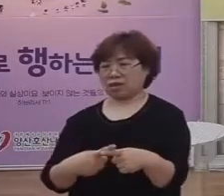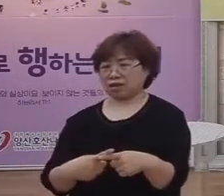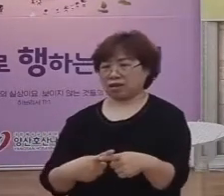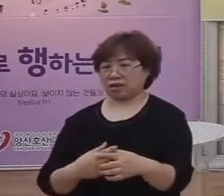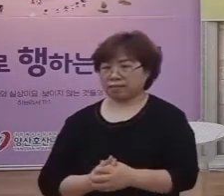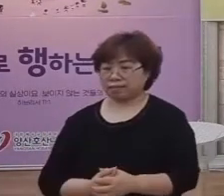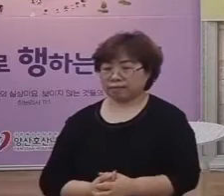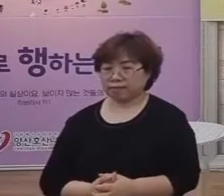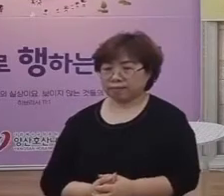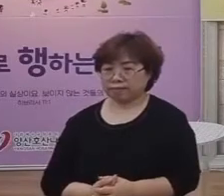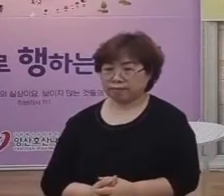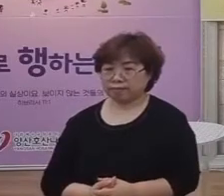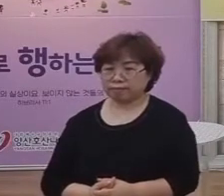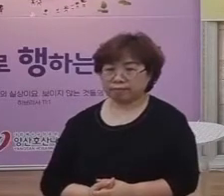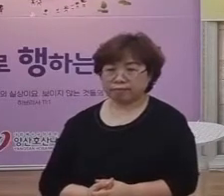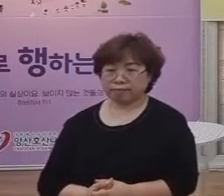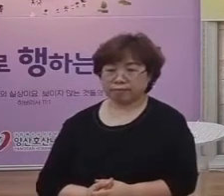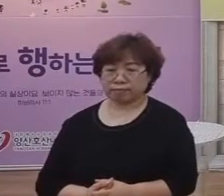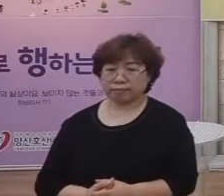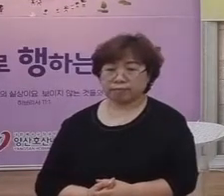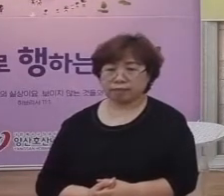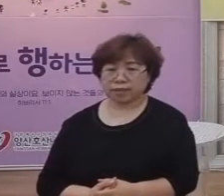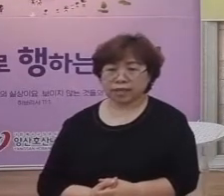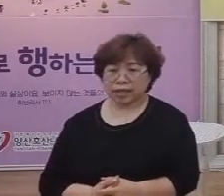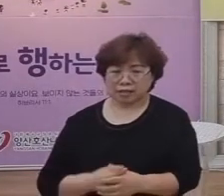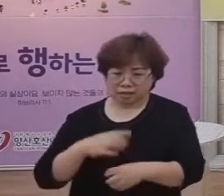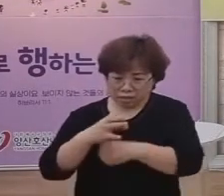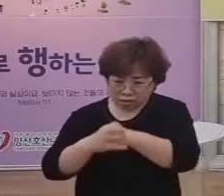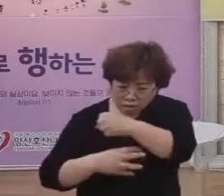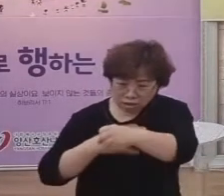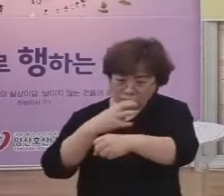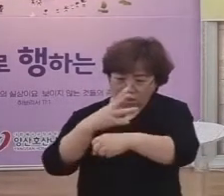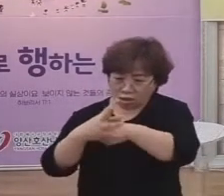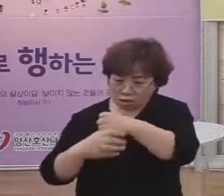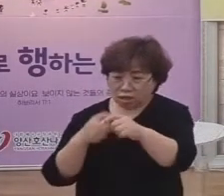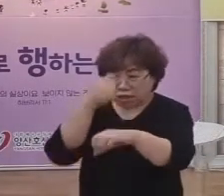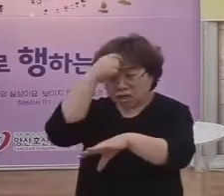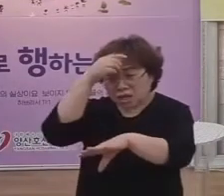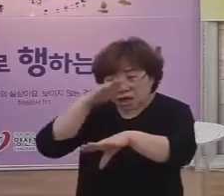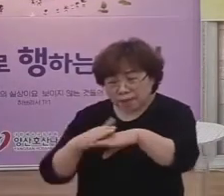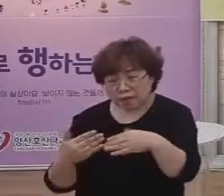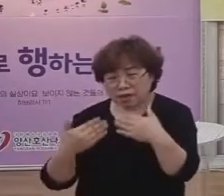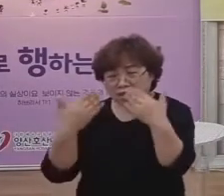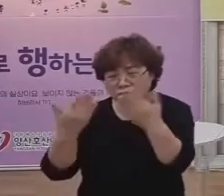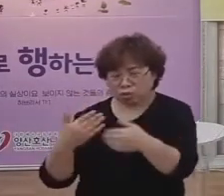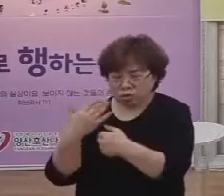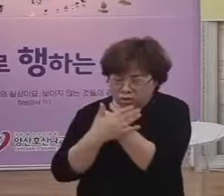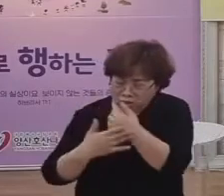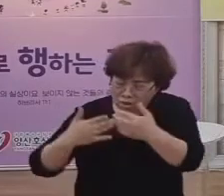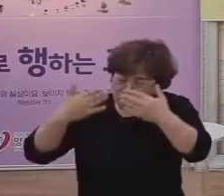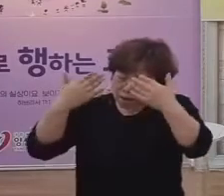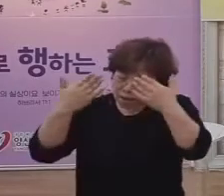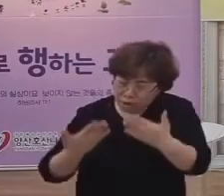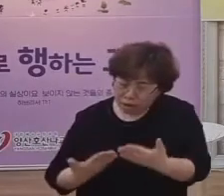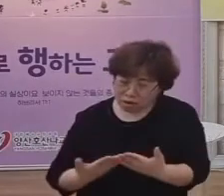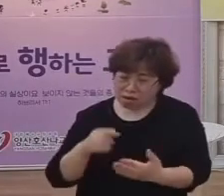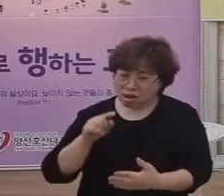이게 이유예요. 그러니까 수십 년 예배에 참석했고 은혜를 받고 이 반복되고